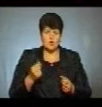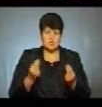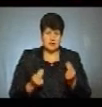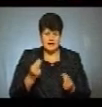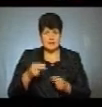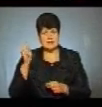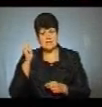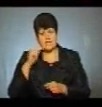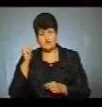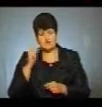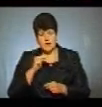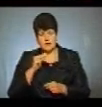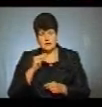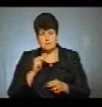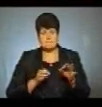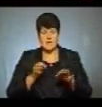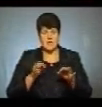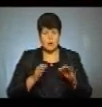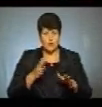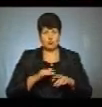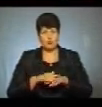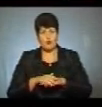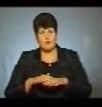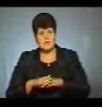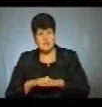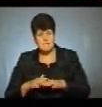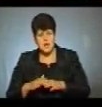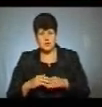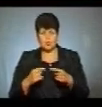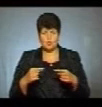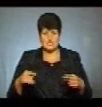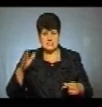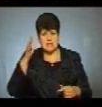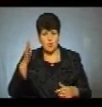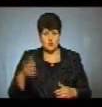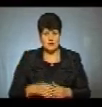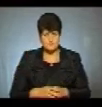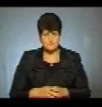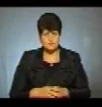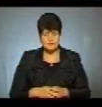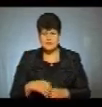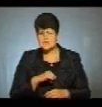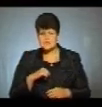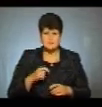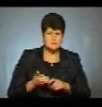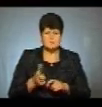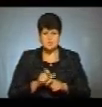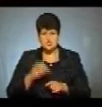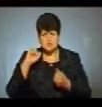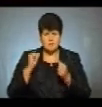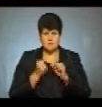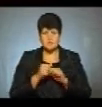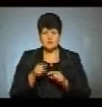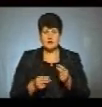і вивчати природу, математику і різні науки. Саме більше запам'ятається з тою, якою